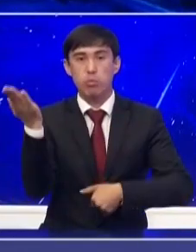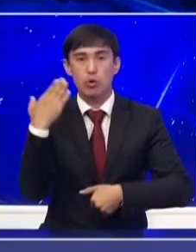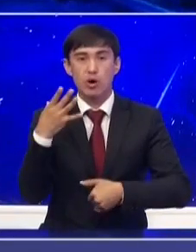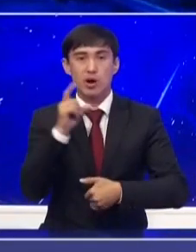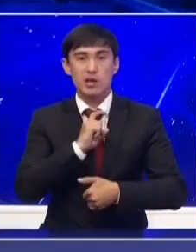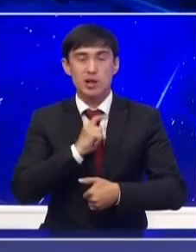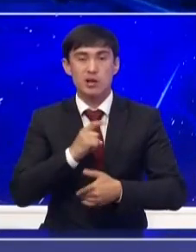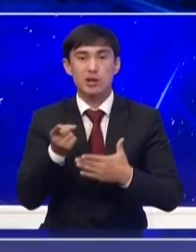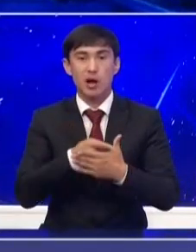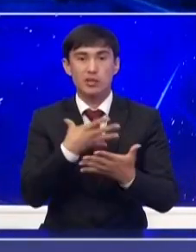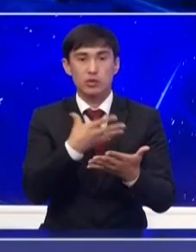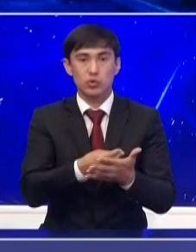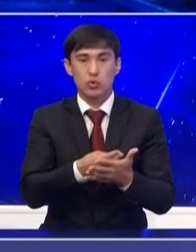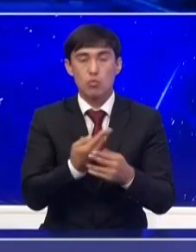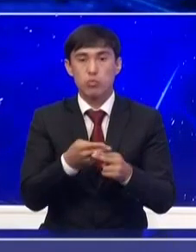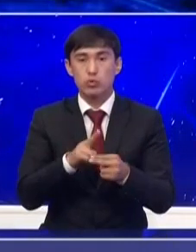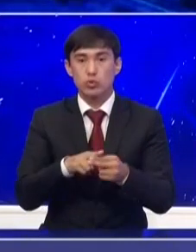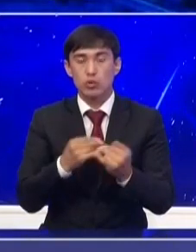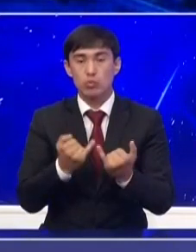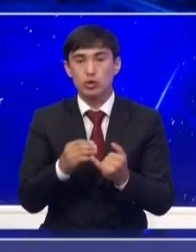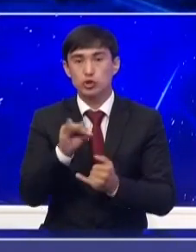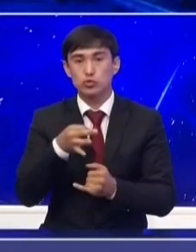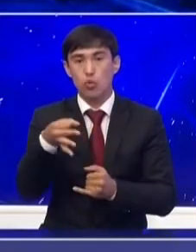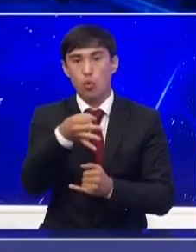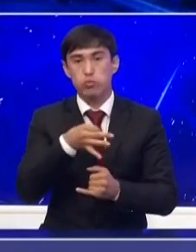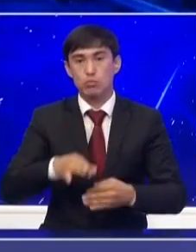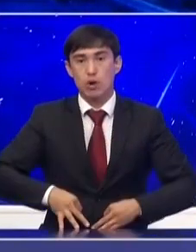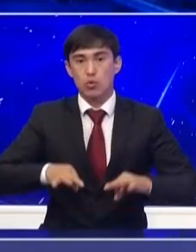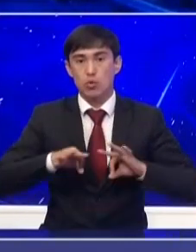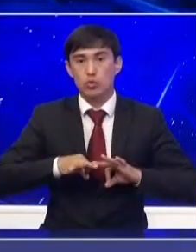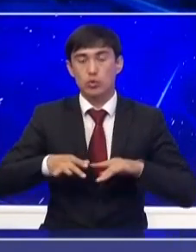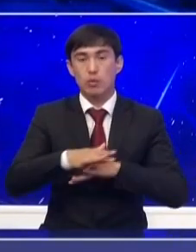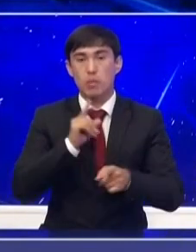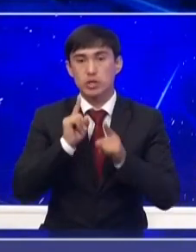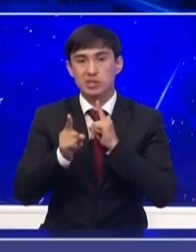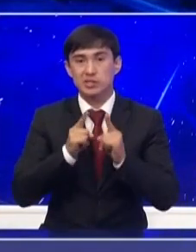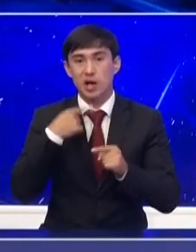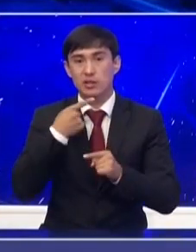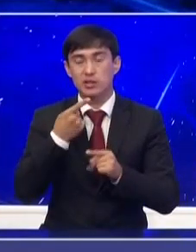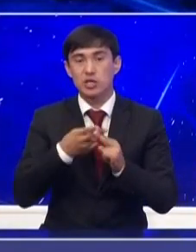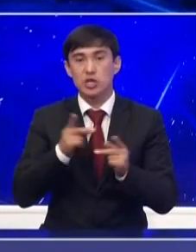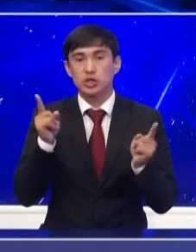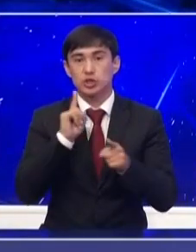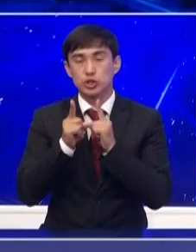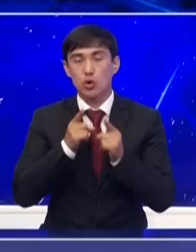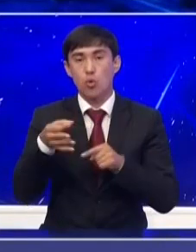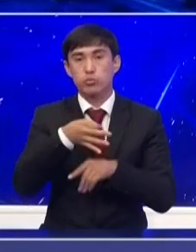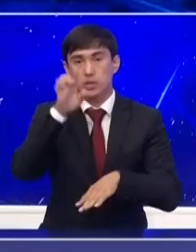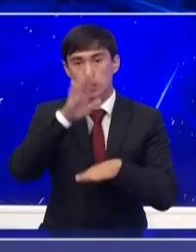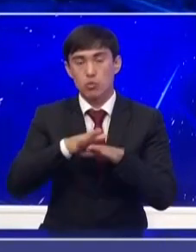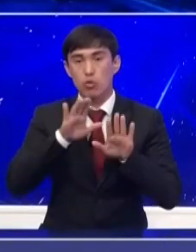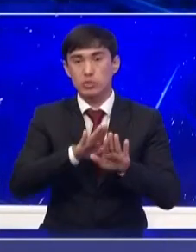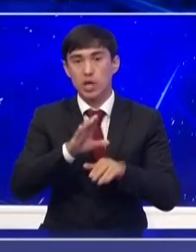бұрынғы иелерінің атында тұр. Бұл туралы бүгін Жетісу облыстық прокуратурасының алқа мәжілісінде айтылды. Жиынға облыс әкімінің